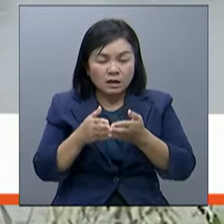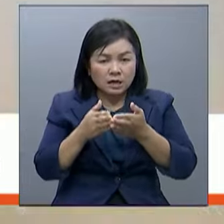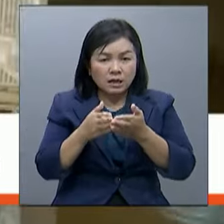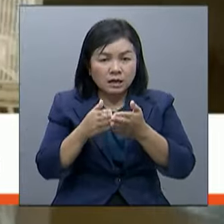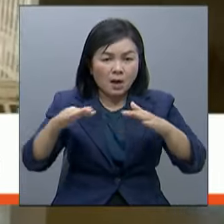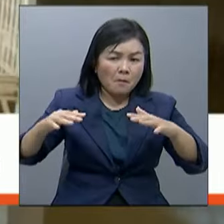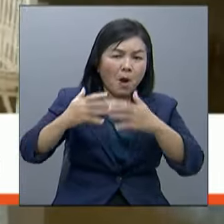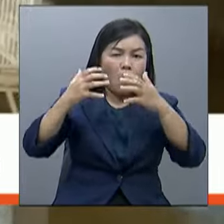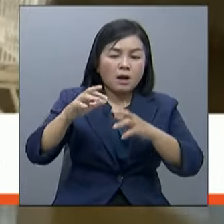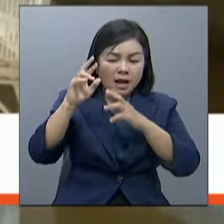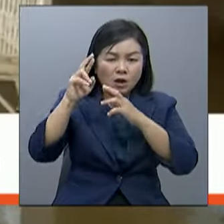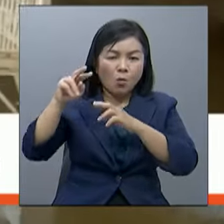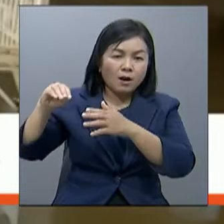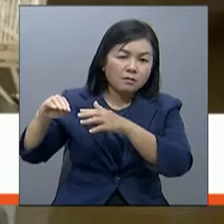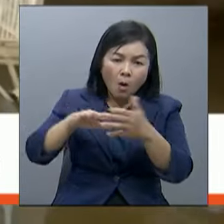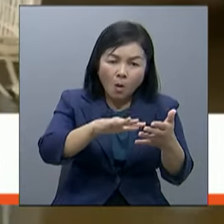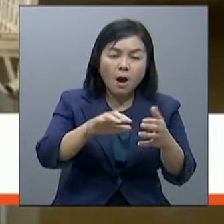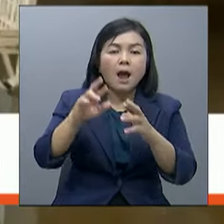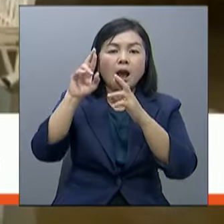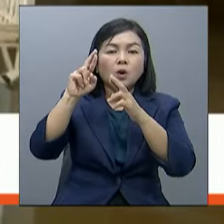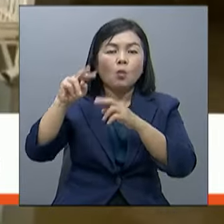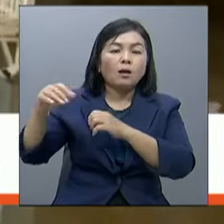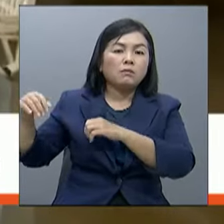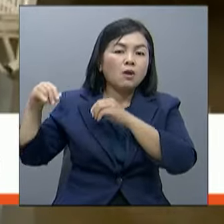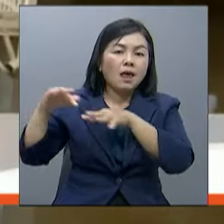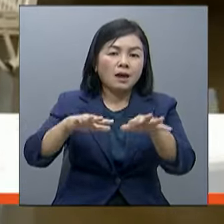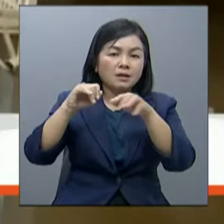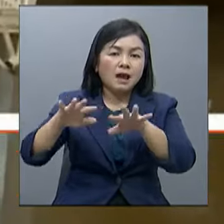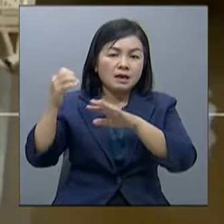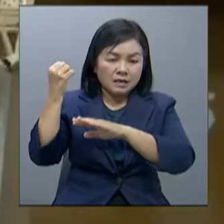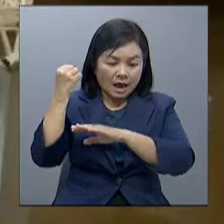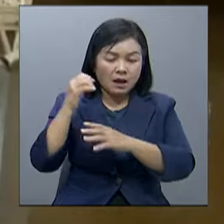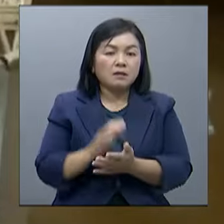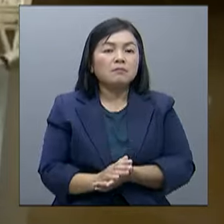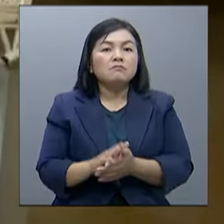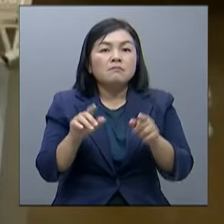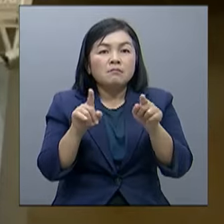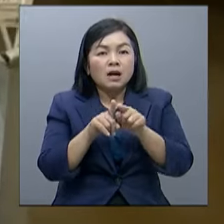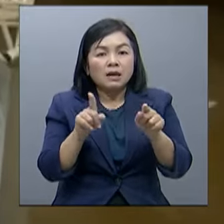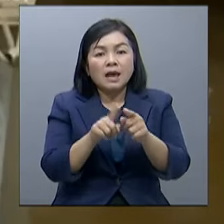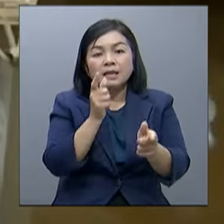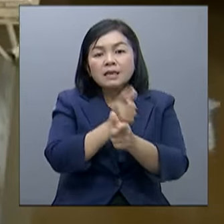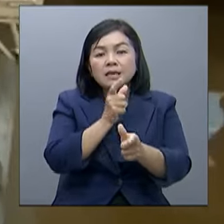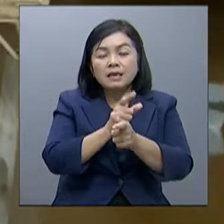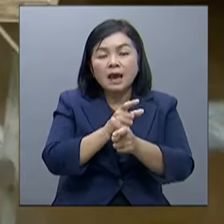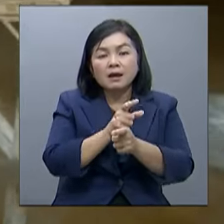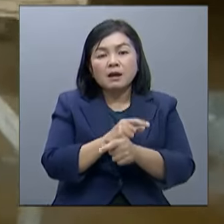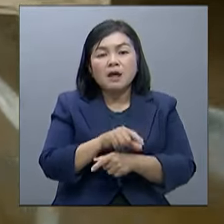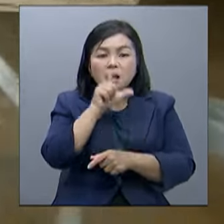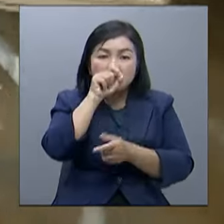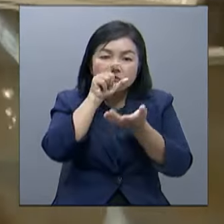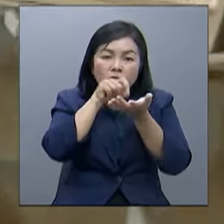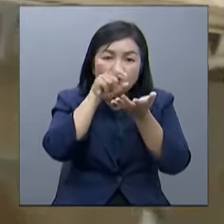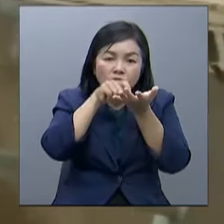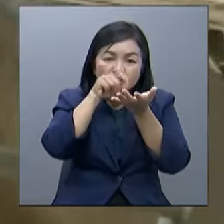ค่ะและอีกจุดนึงนะคะฟาร์มนกแก้วมาคอแล้วก็นกสวยงามขนาดเล็กค่ะอยู่